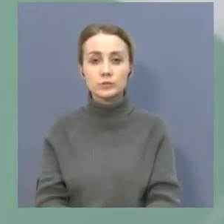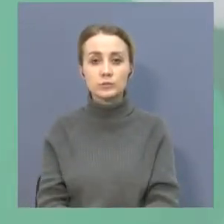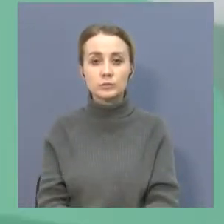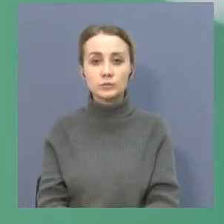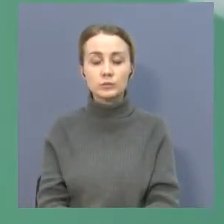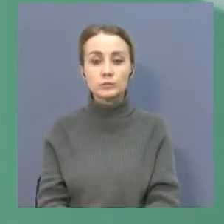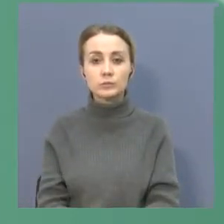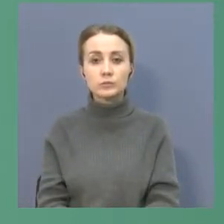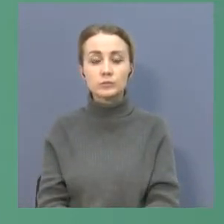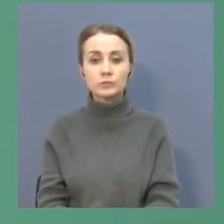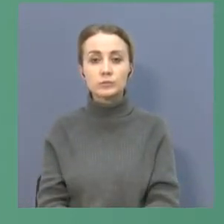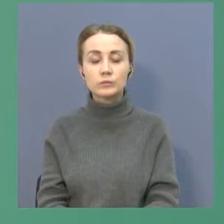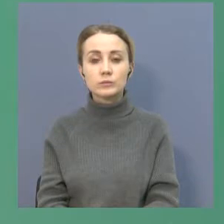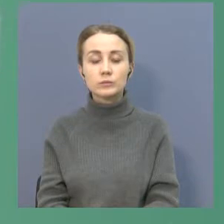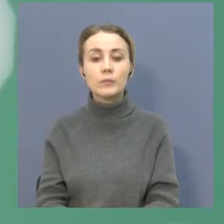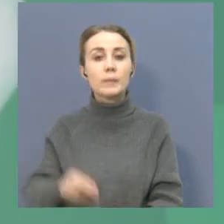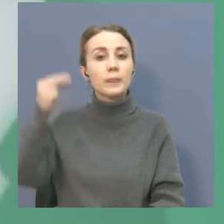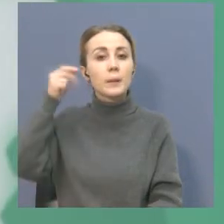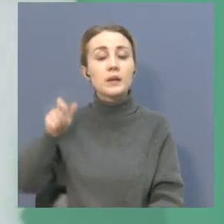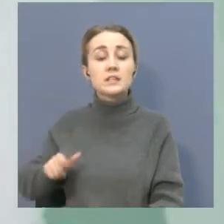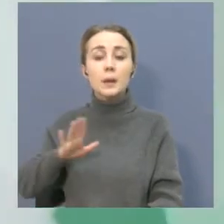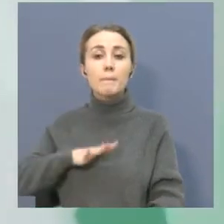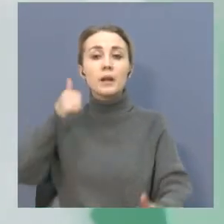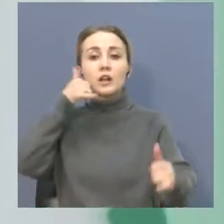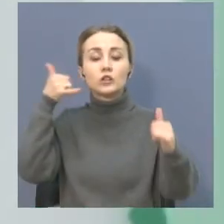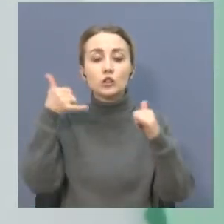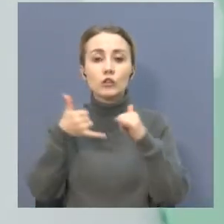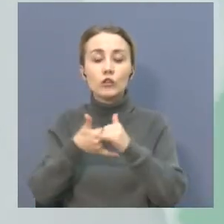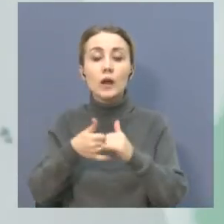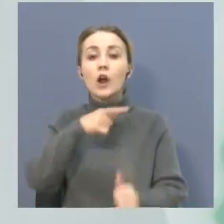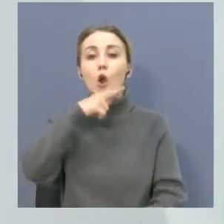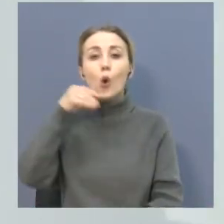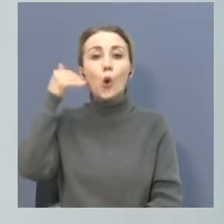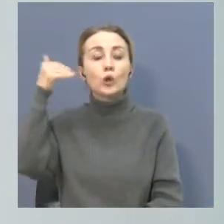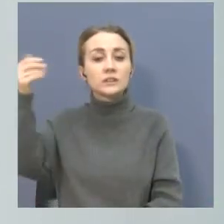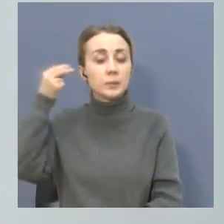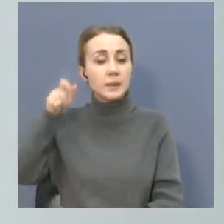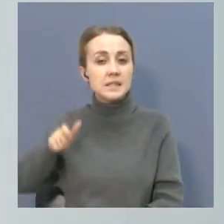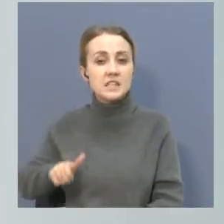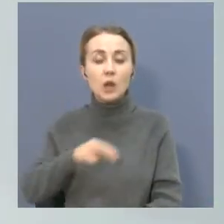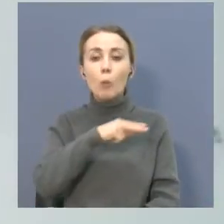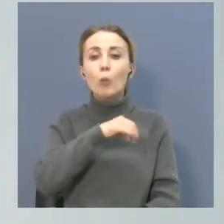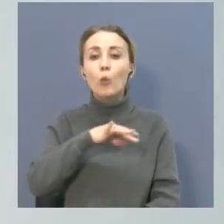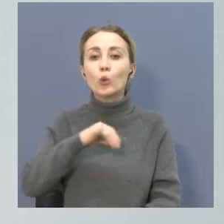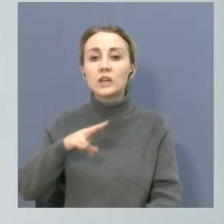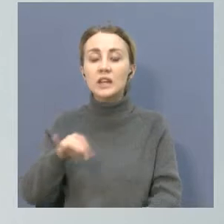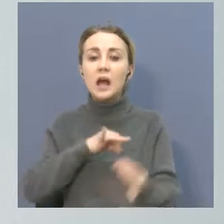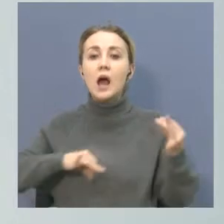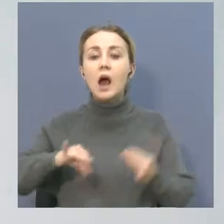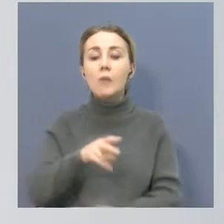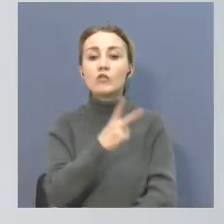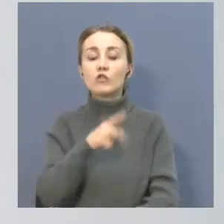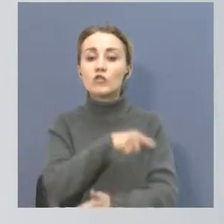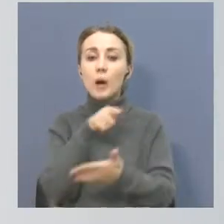жасады. Президент сондай-ақ Ресей басшысы Владимир Путинмен телефон арқылы сөйлесті. Екі жақты ынтымақтастық пен Евразиялық экономикалық